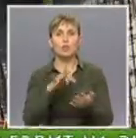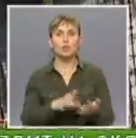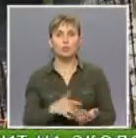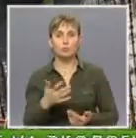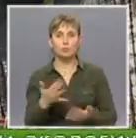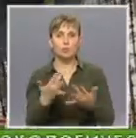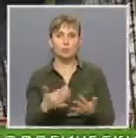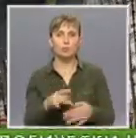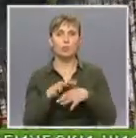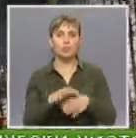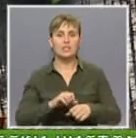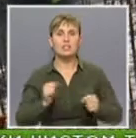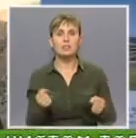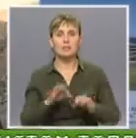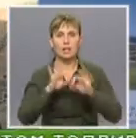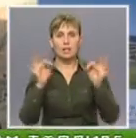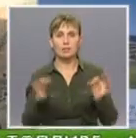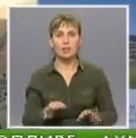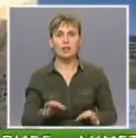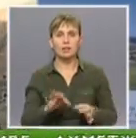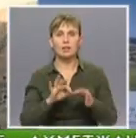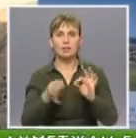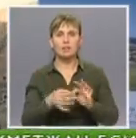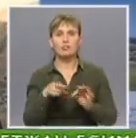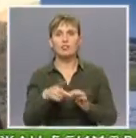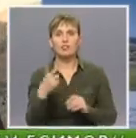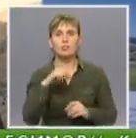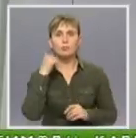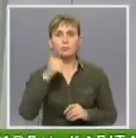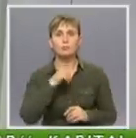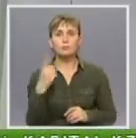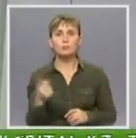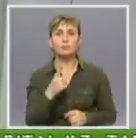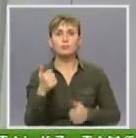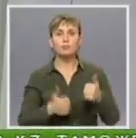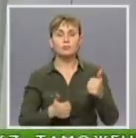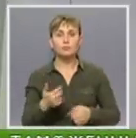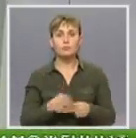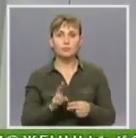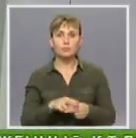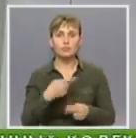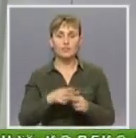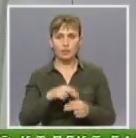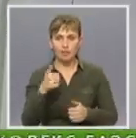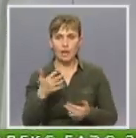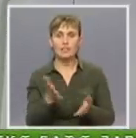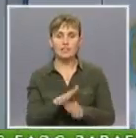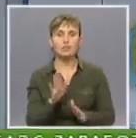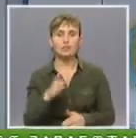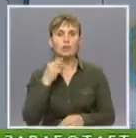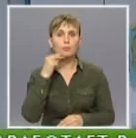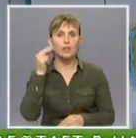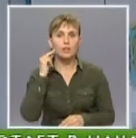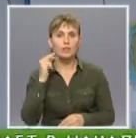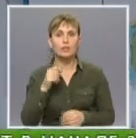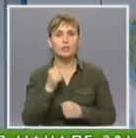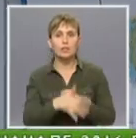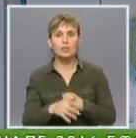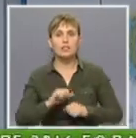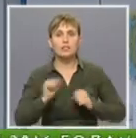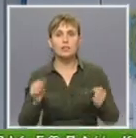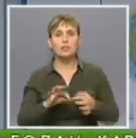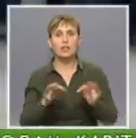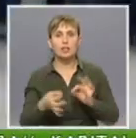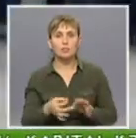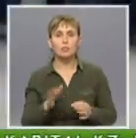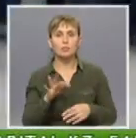претендует на проведение зимней Олимпиады 2022 года. Единственным конкурентом Алматы в этой гонке остался Пекин. Столица зимней Олимпиады